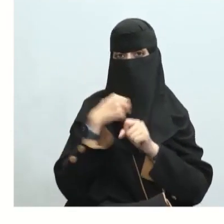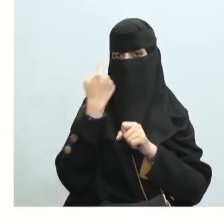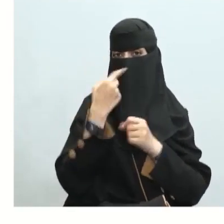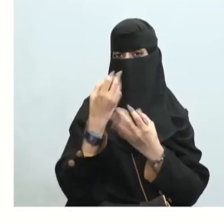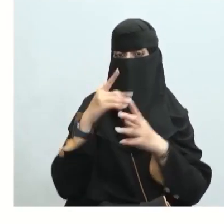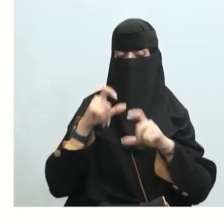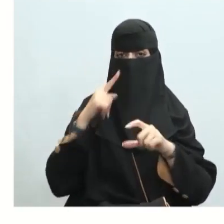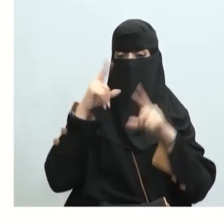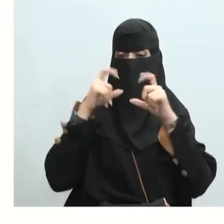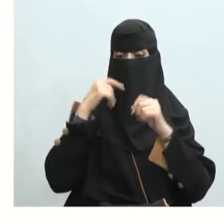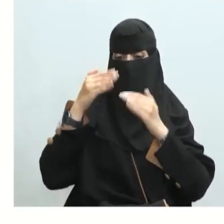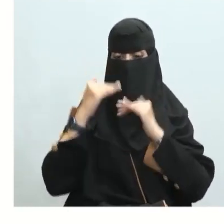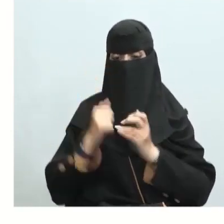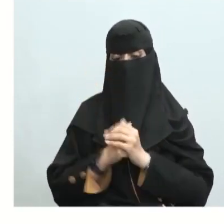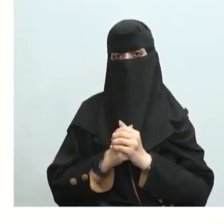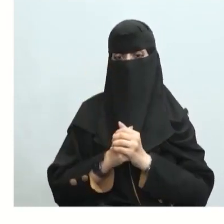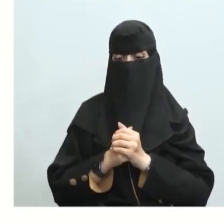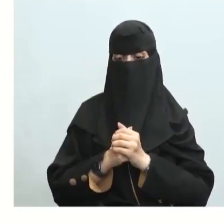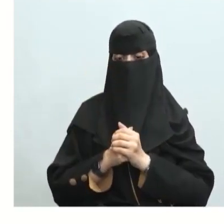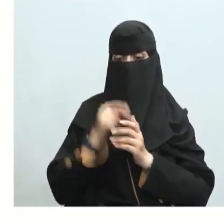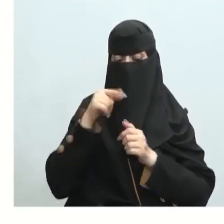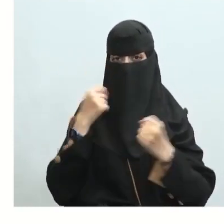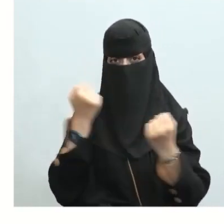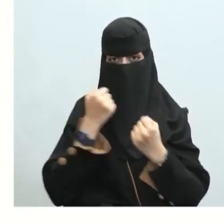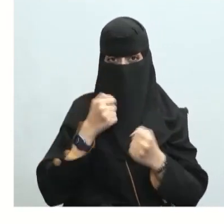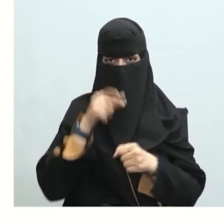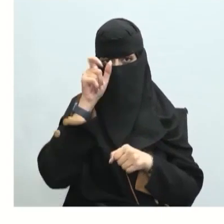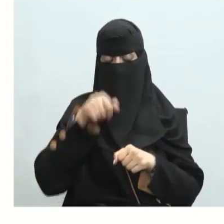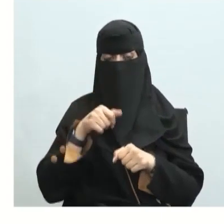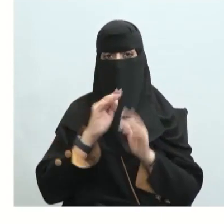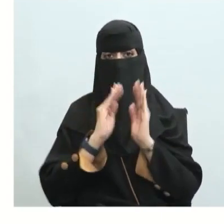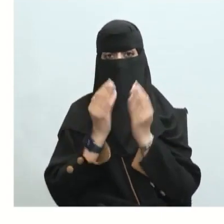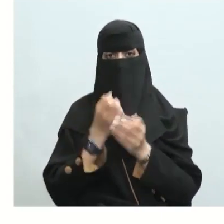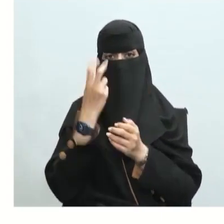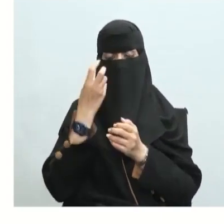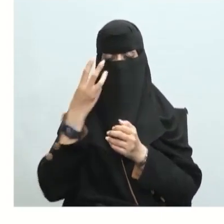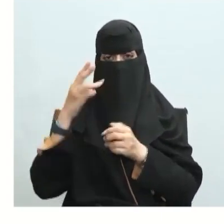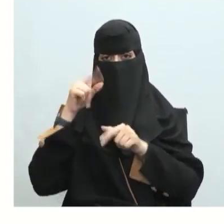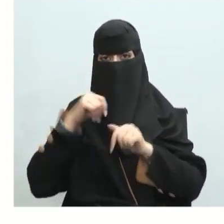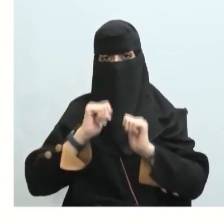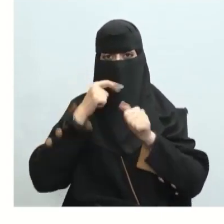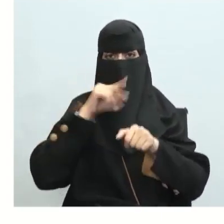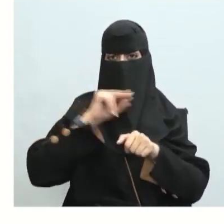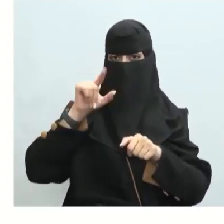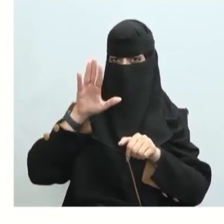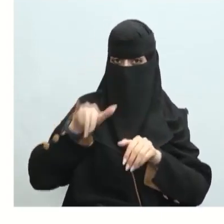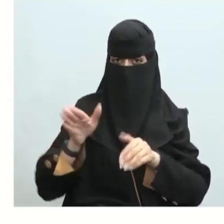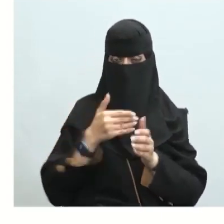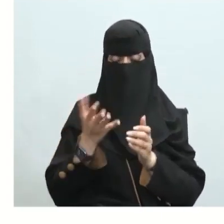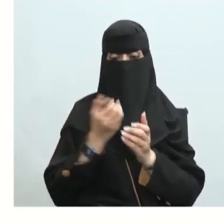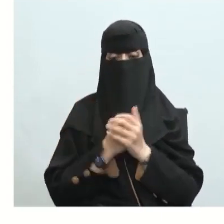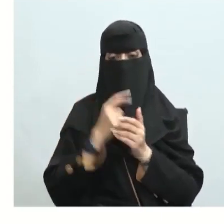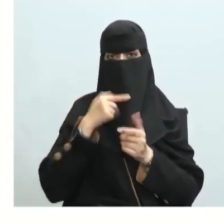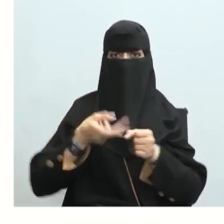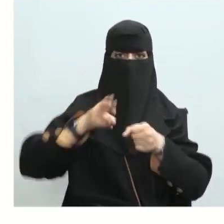الاخراج لاحظ الاعلان الاتي انه نشاط نفذه طلاب الصف الثاني الثانوي هل يمكنك ان تحاكيه تاتي بمثله